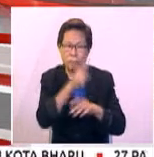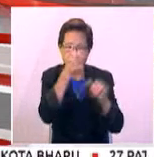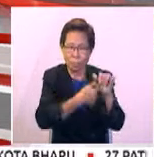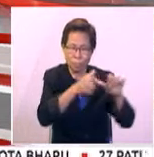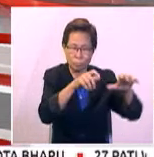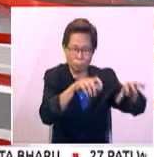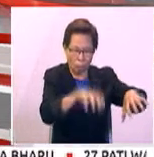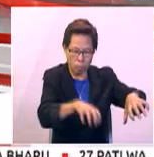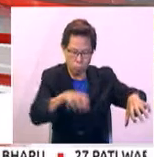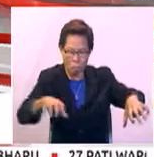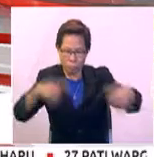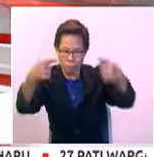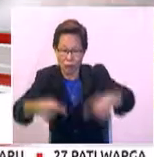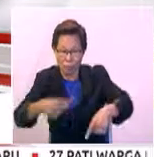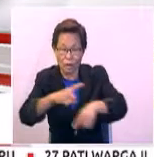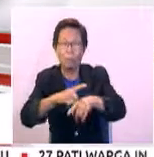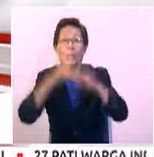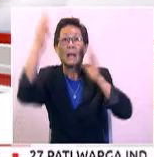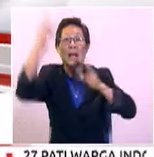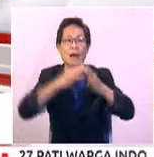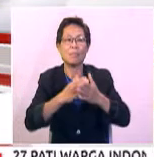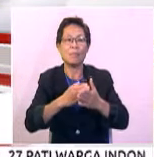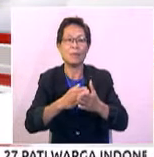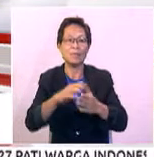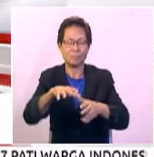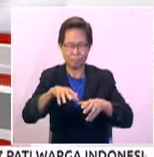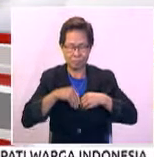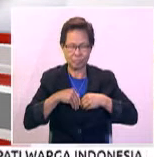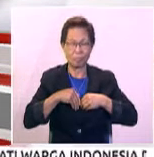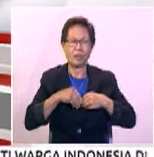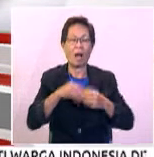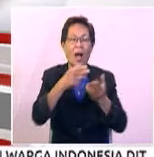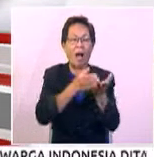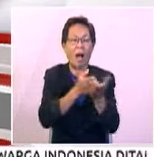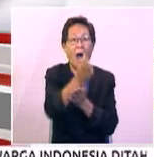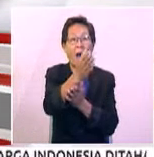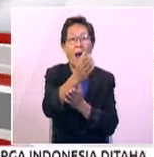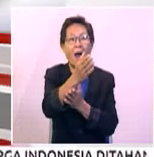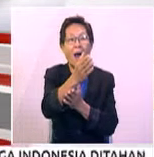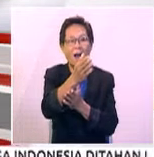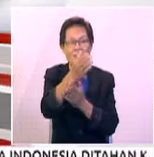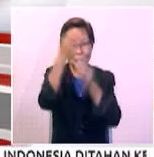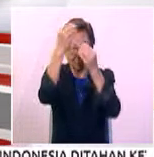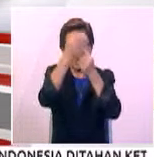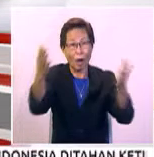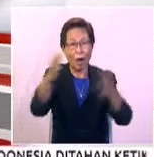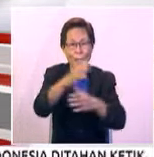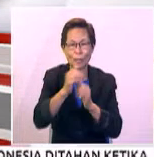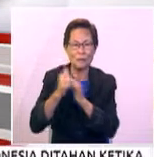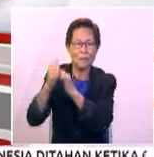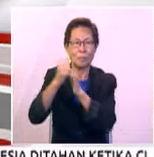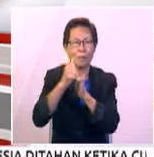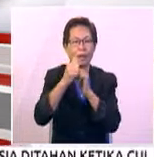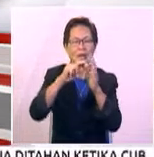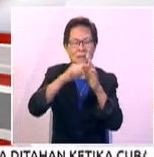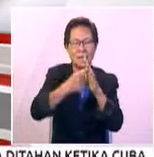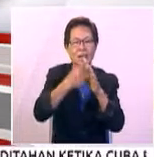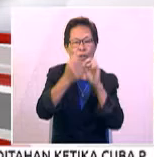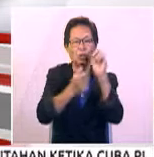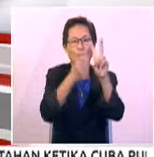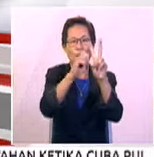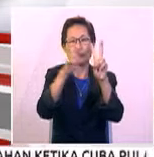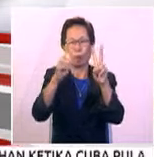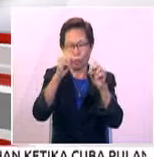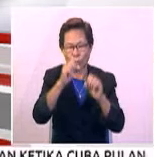yang bertanding di Liga Malaysia menerima agihan hak penyiaran yang sama bermula musim 2020. Menerusi